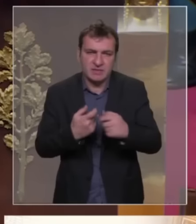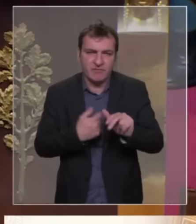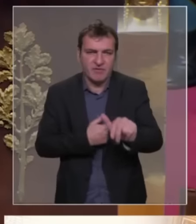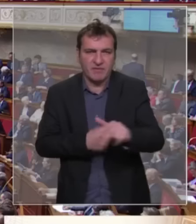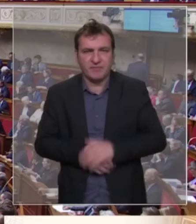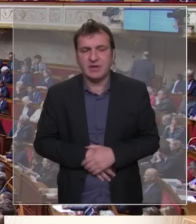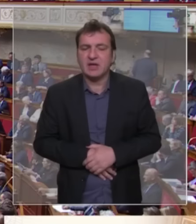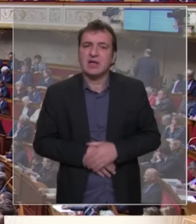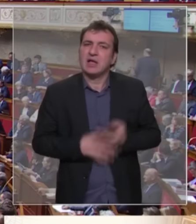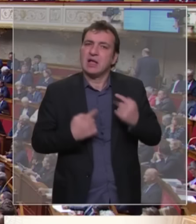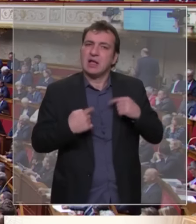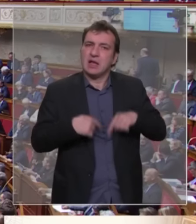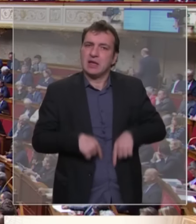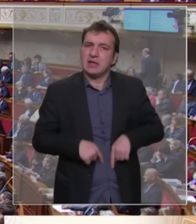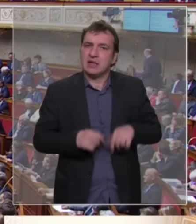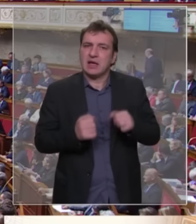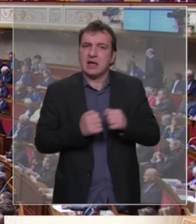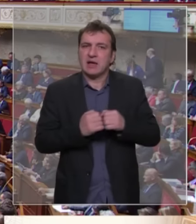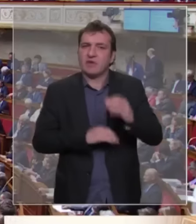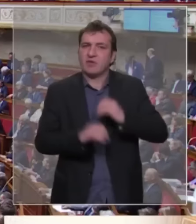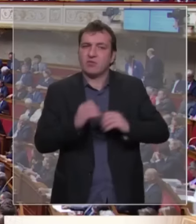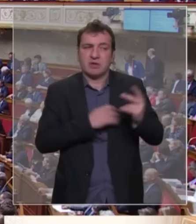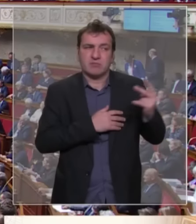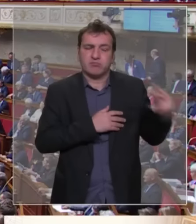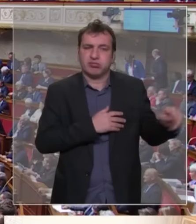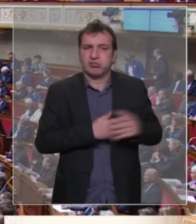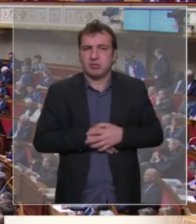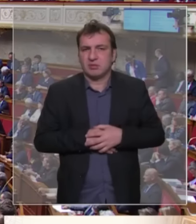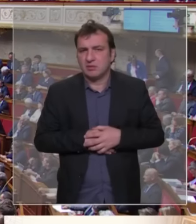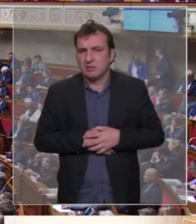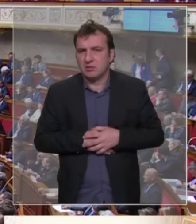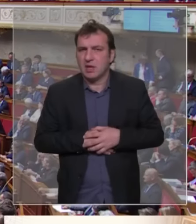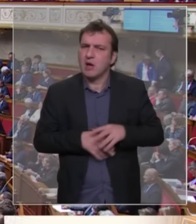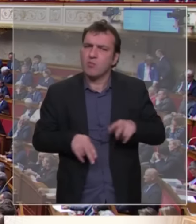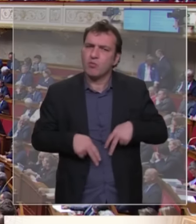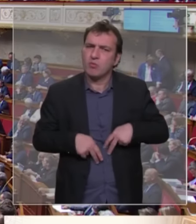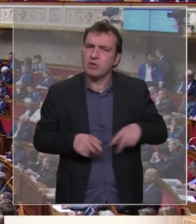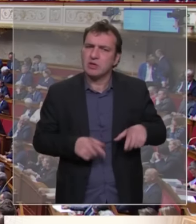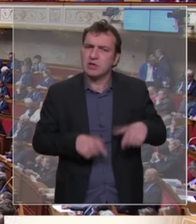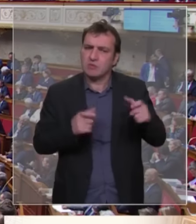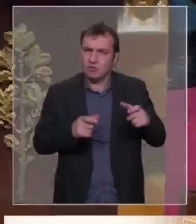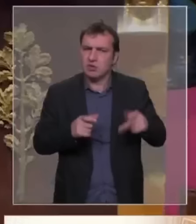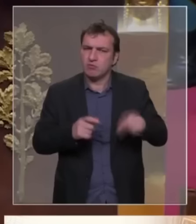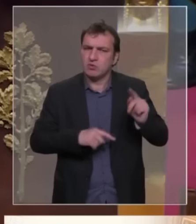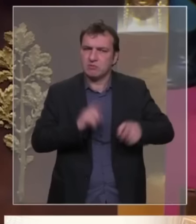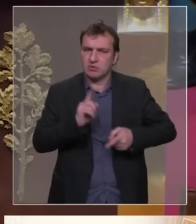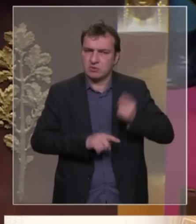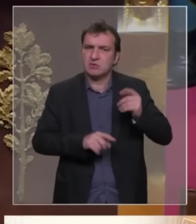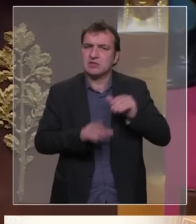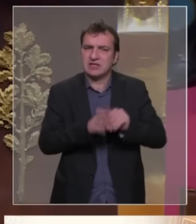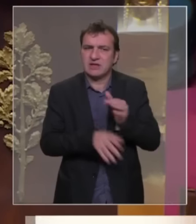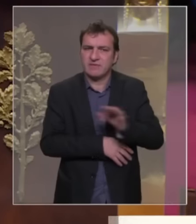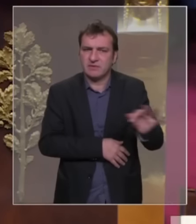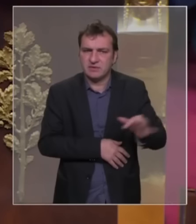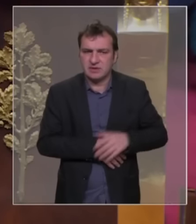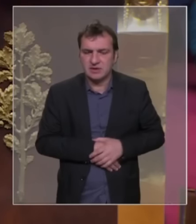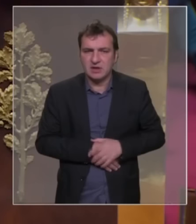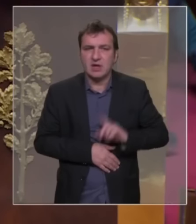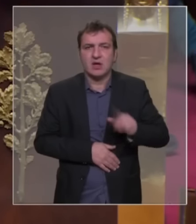L'État, qui, avec ses opérateurs, les plus gros propriétaires immobiliers et fonciers du pays, doit être